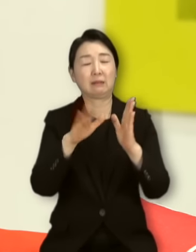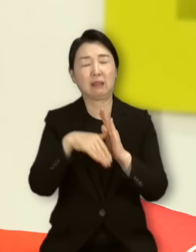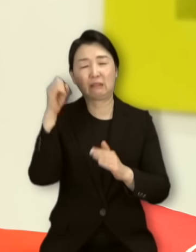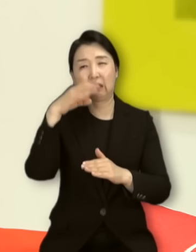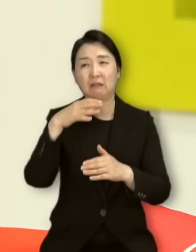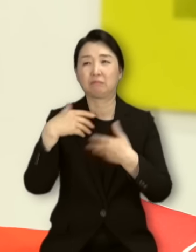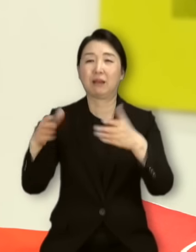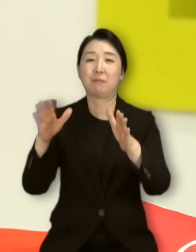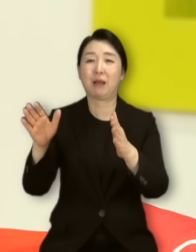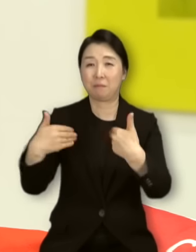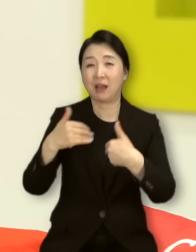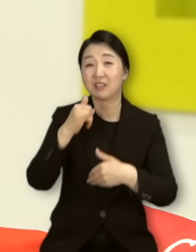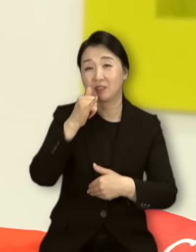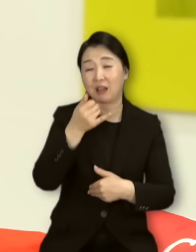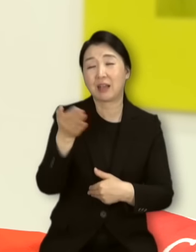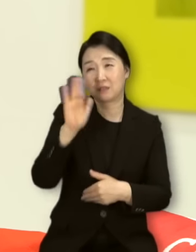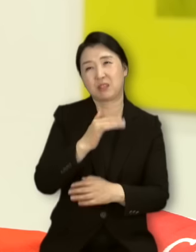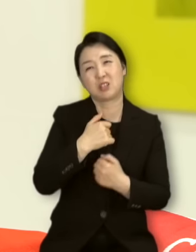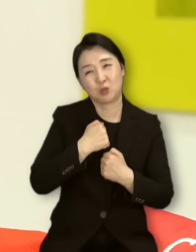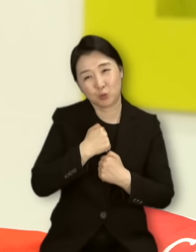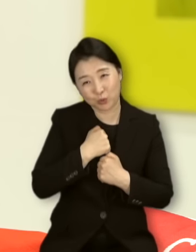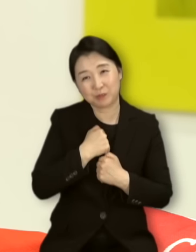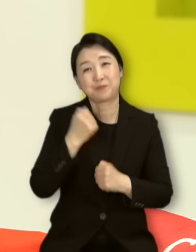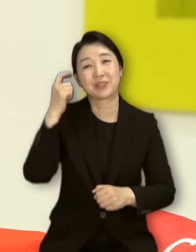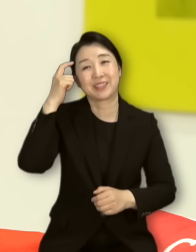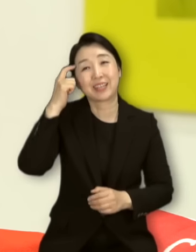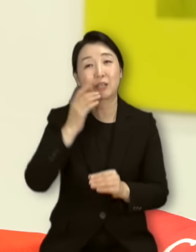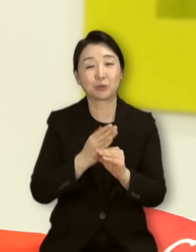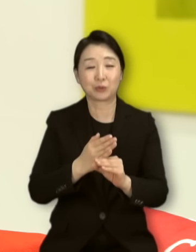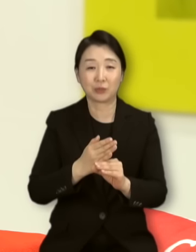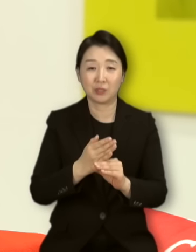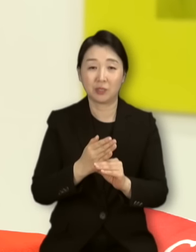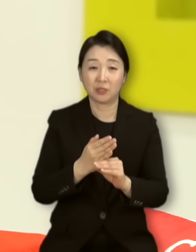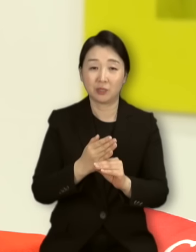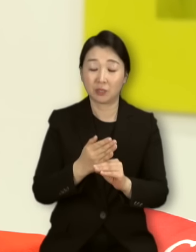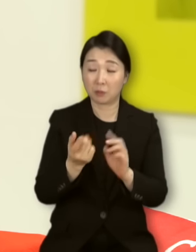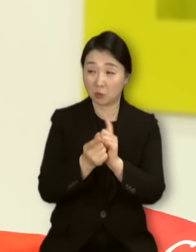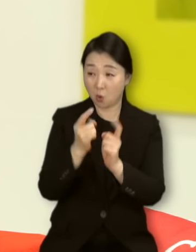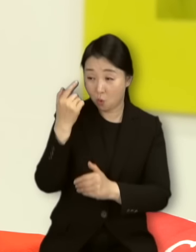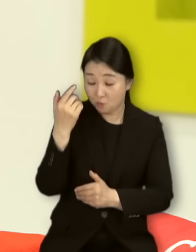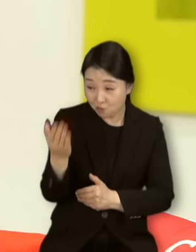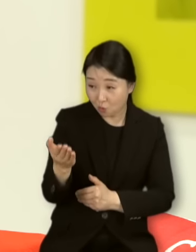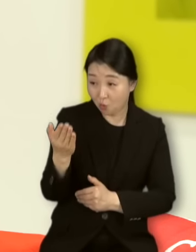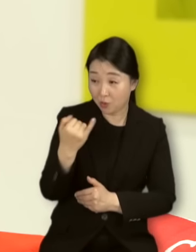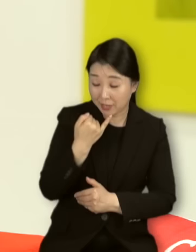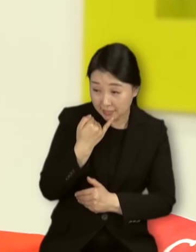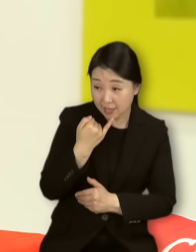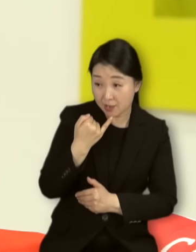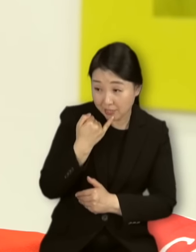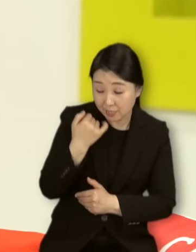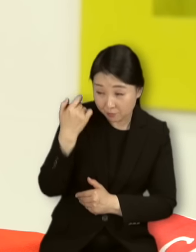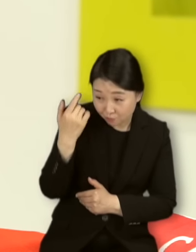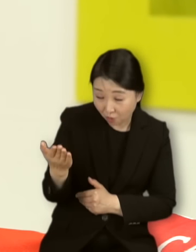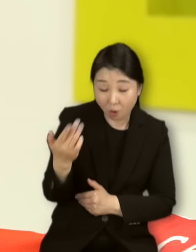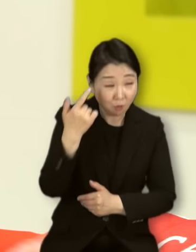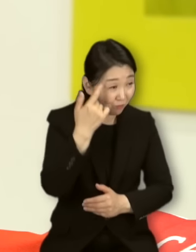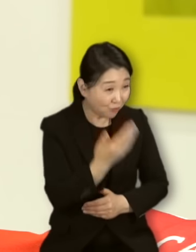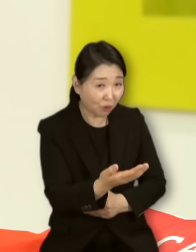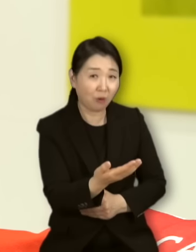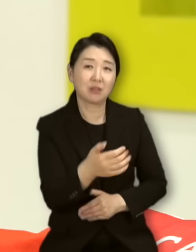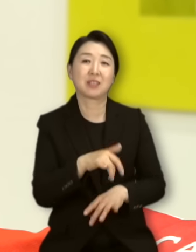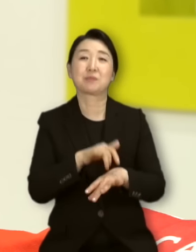맞아 항상 조심하려고 하고 예 그래서 지금 서로서로 많이 물어보죠 괜찮아 이거 해도 괜 괜찮을까 이게